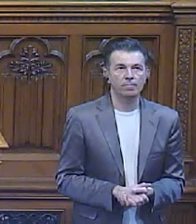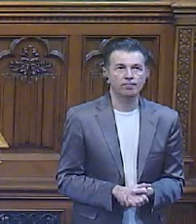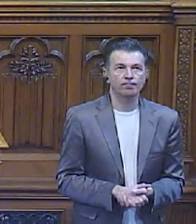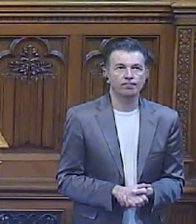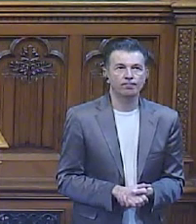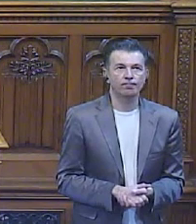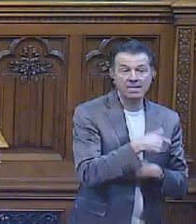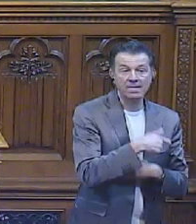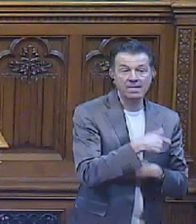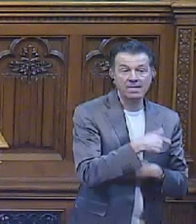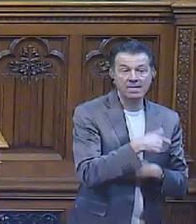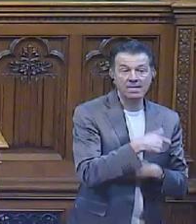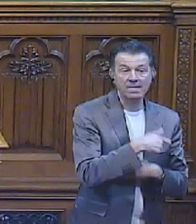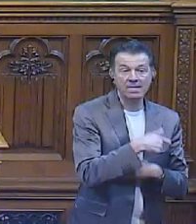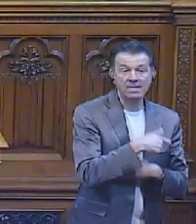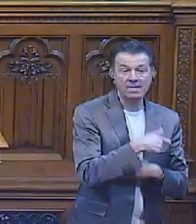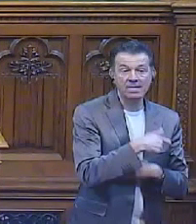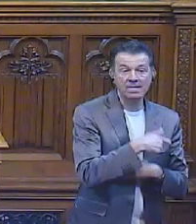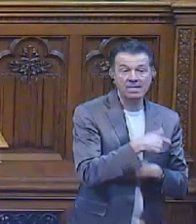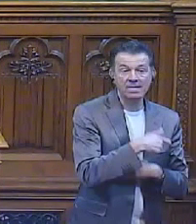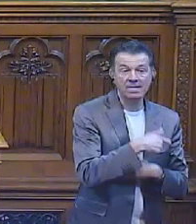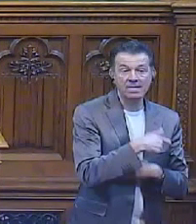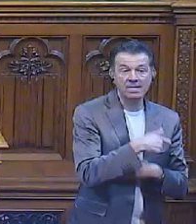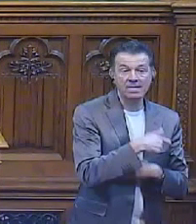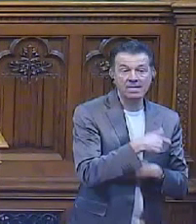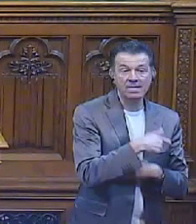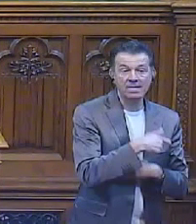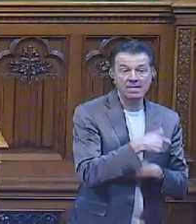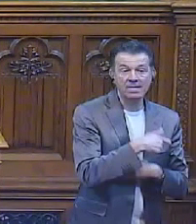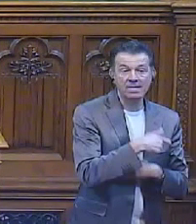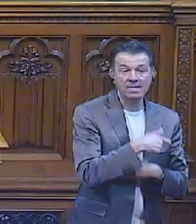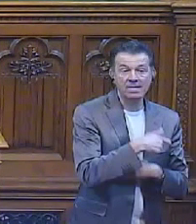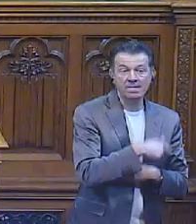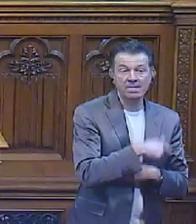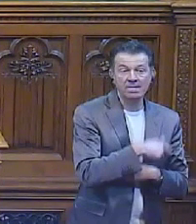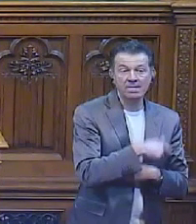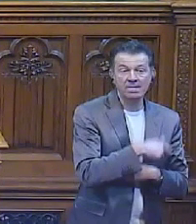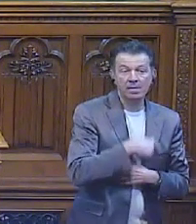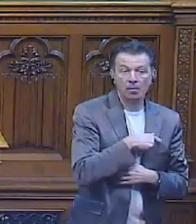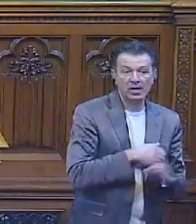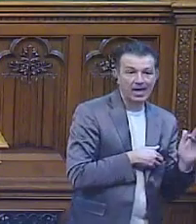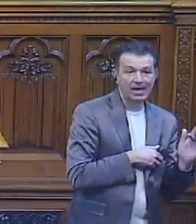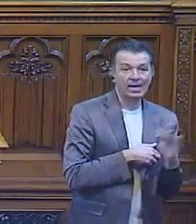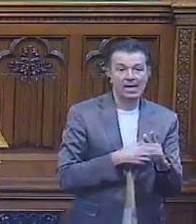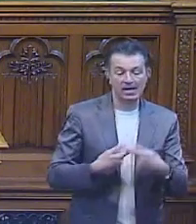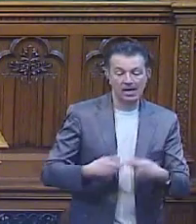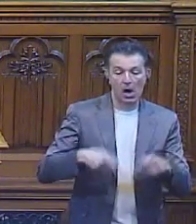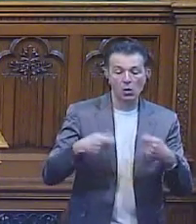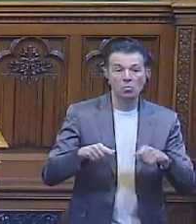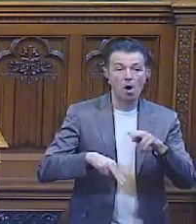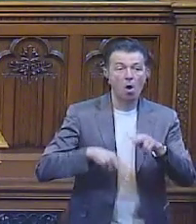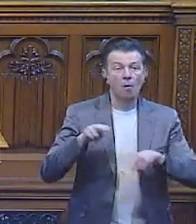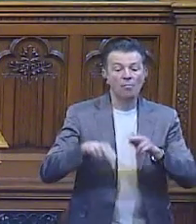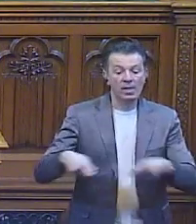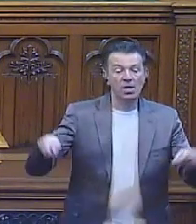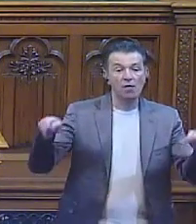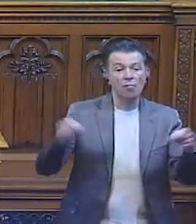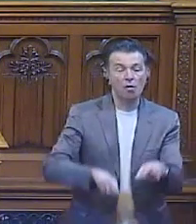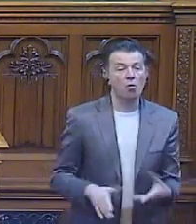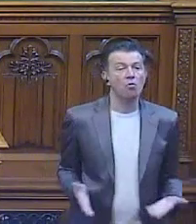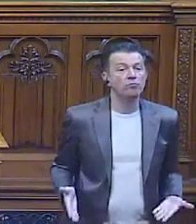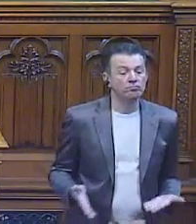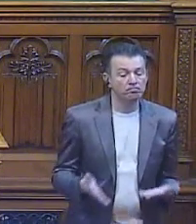Übrigens, die ÖVP stimmte im Juli 2011 gegen den Ausbau des Pflegefonds. Hier geht